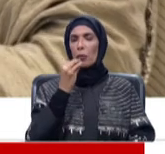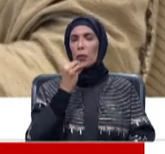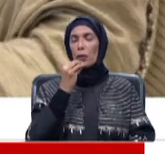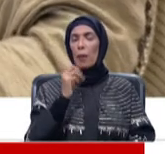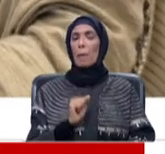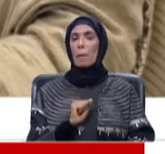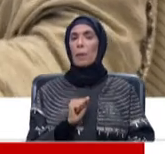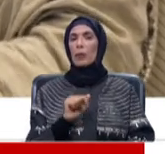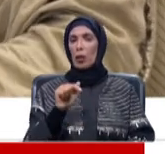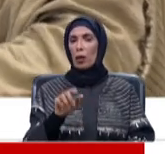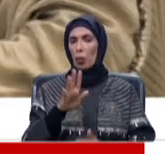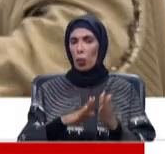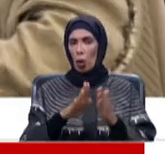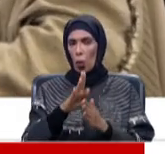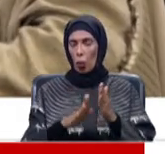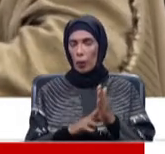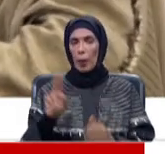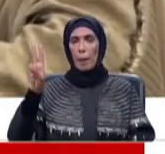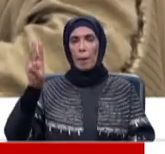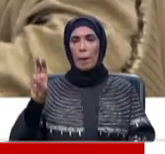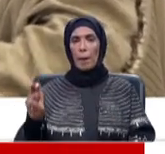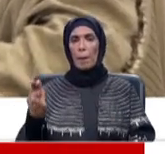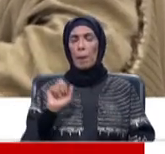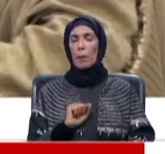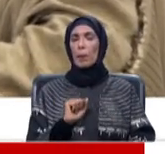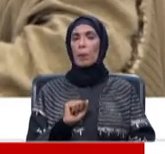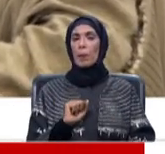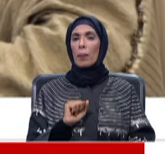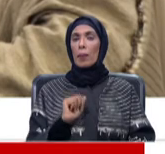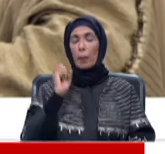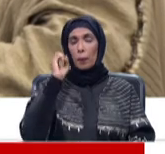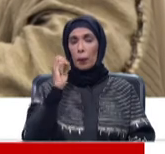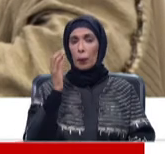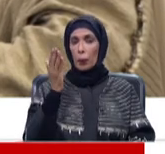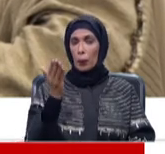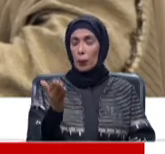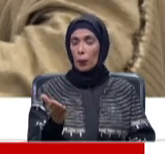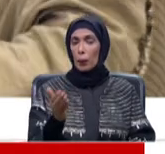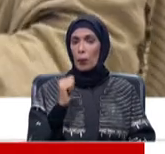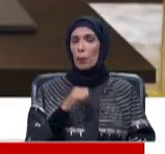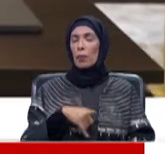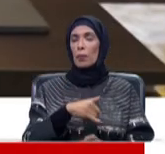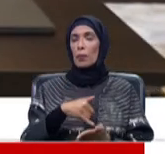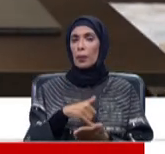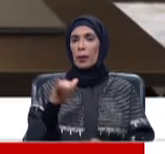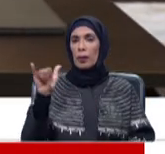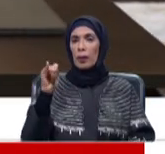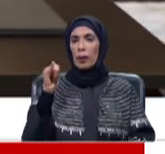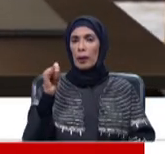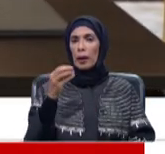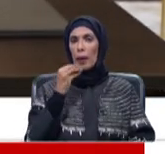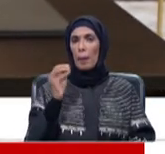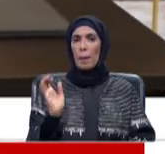لتكون ضمن أجندة الأمم المتحدة. أيضا اقترحت إنشاء مركز عربي للأمن